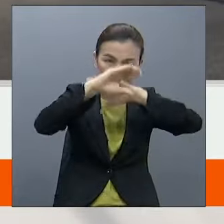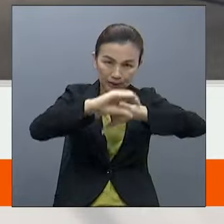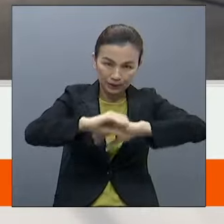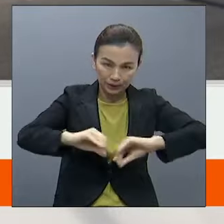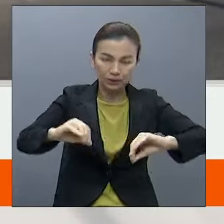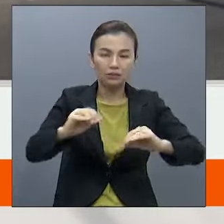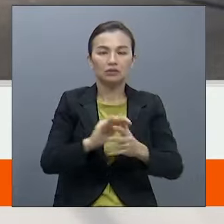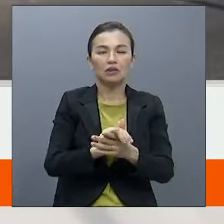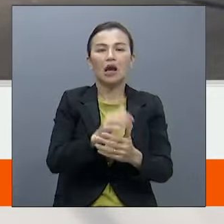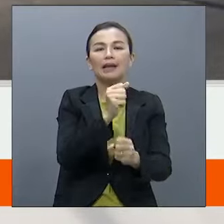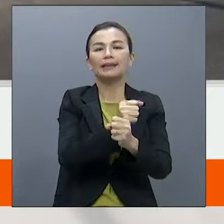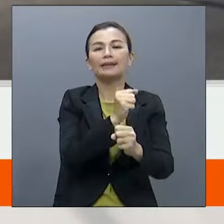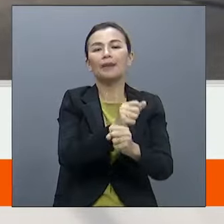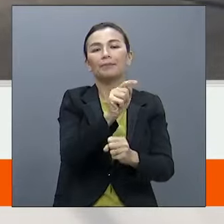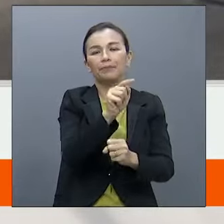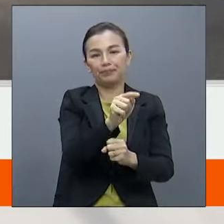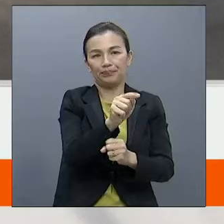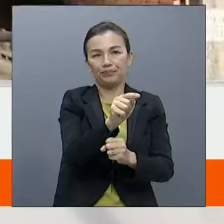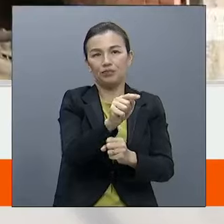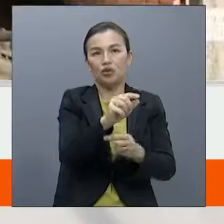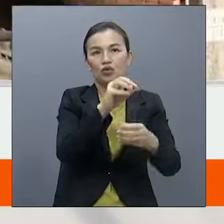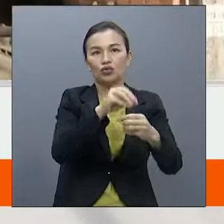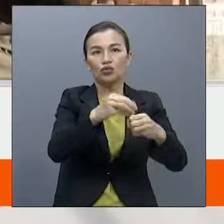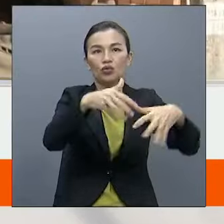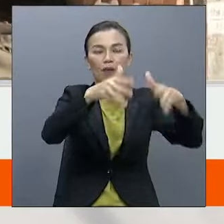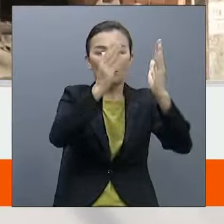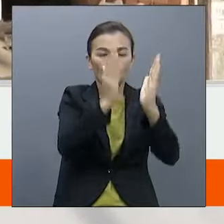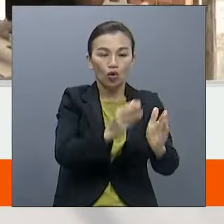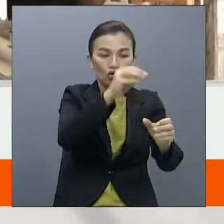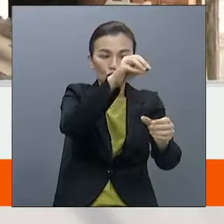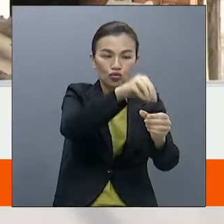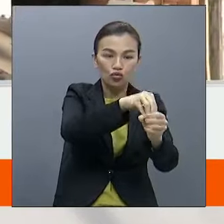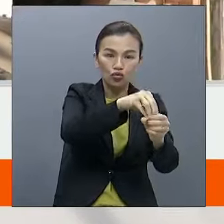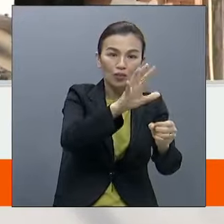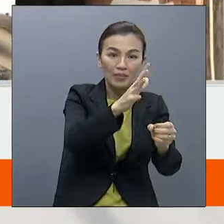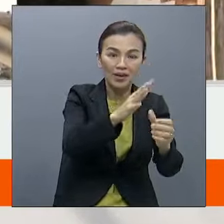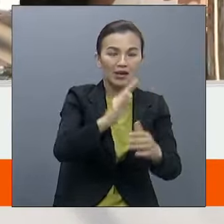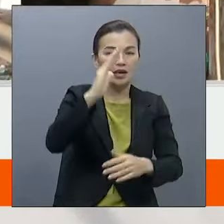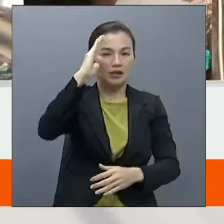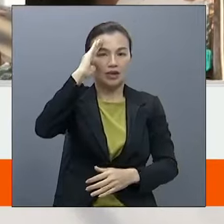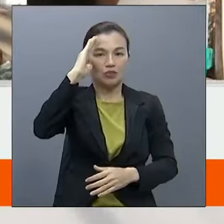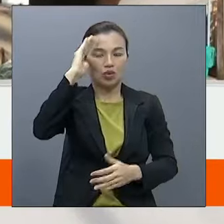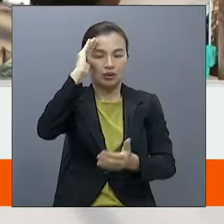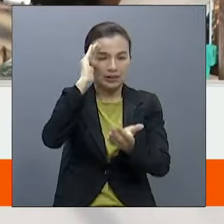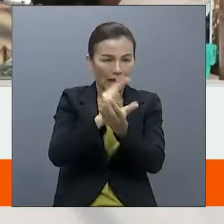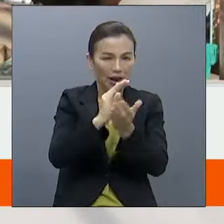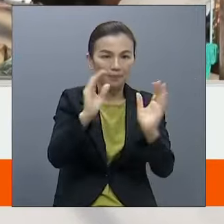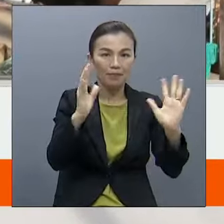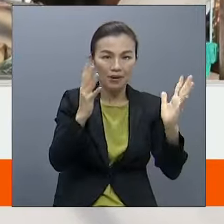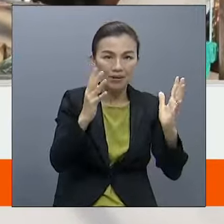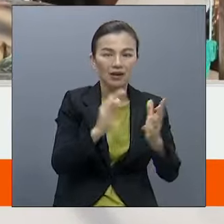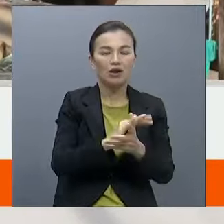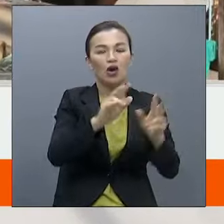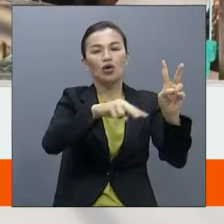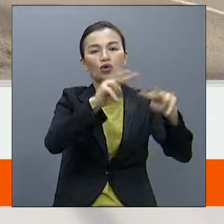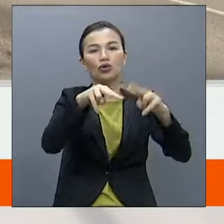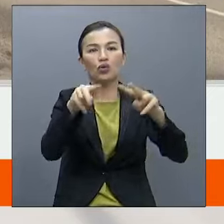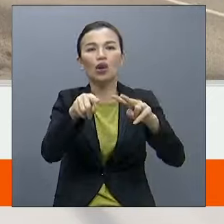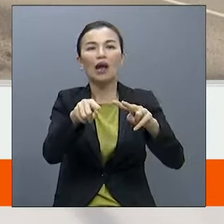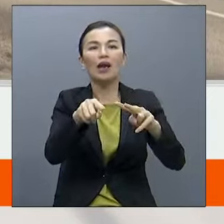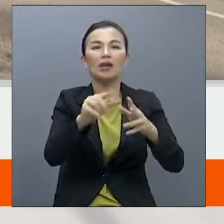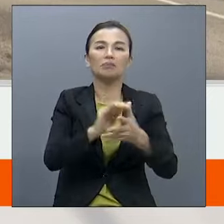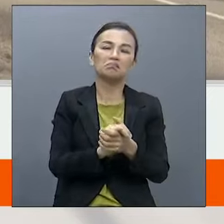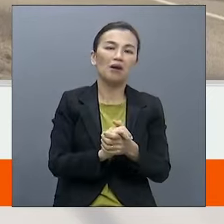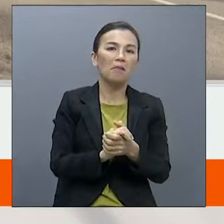ไปก่อเหตุในช่วงในพื้นที่ที่มักจะไม่มีเจ้าที่อยู ่ นะครับซึ่งตรงนี้มันก็เลยทำให้การควบคุมระดับดูแลในการก่อเหตุ